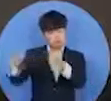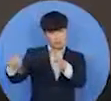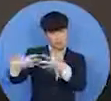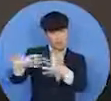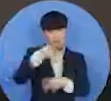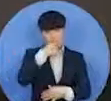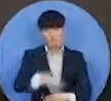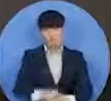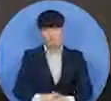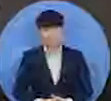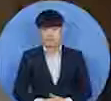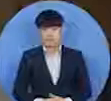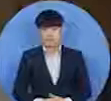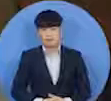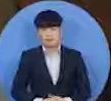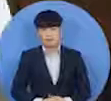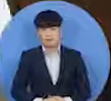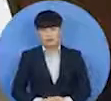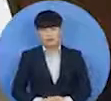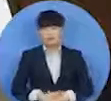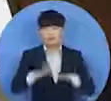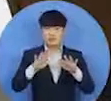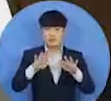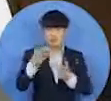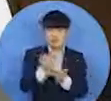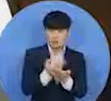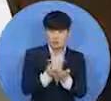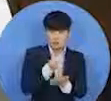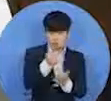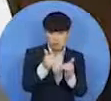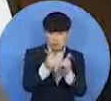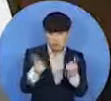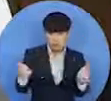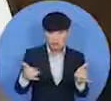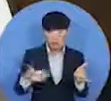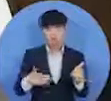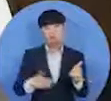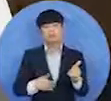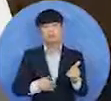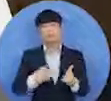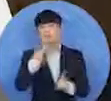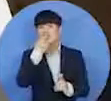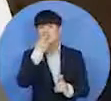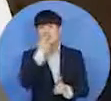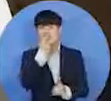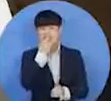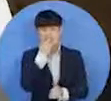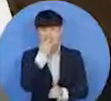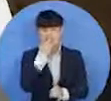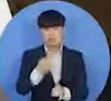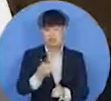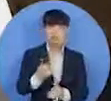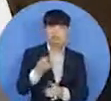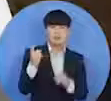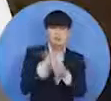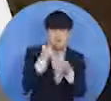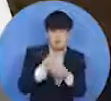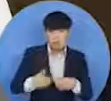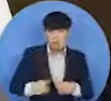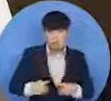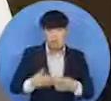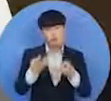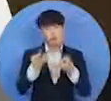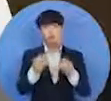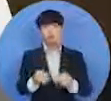치과병원으로 추천하게 됩니다. 취약계층 무료 틀니를 혜택을 받으셔야 될 분들이 굉장히